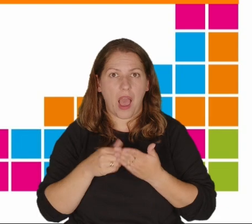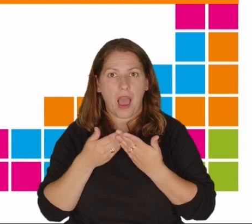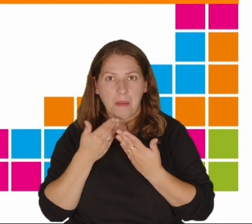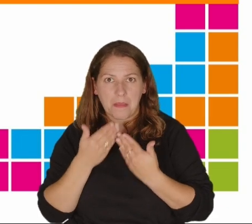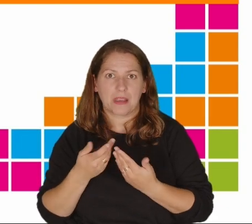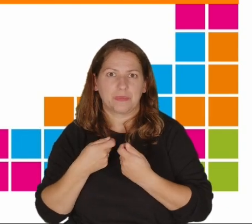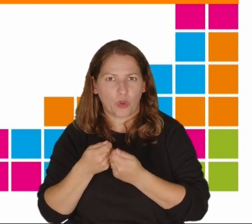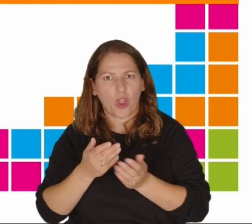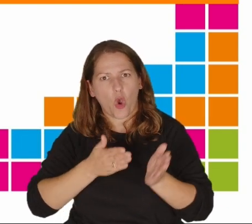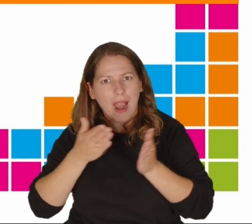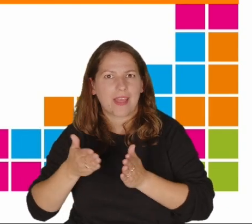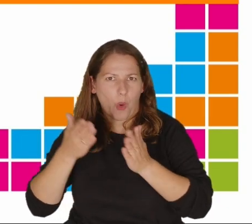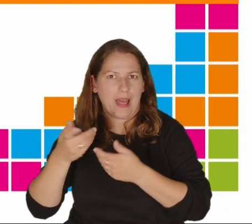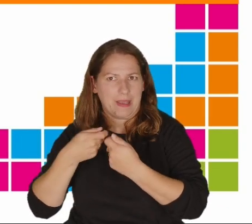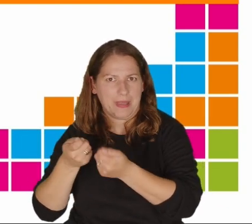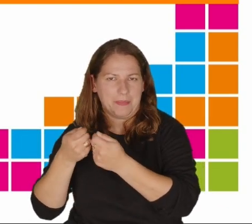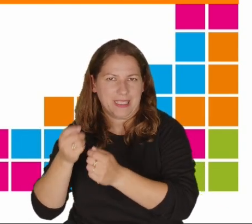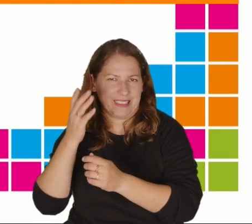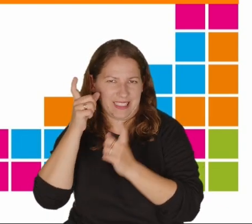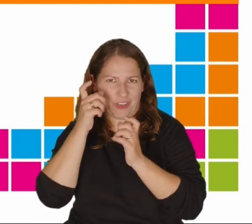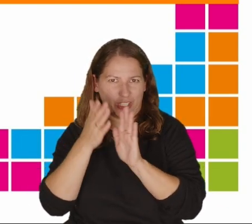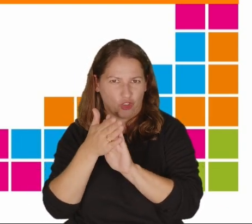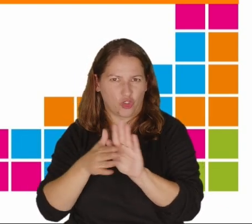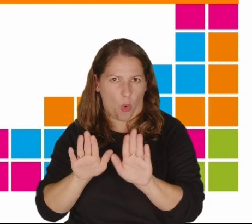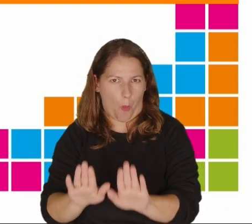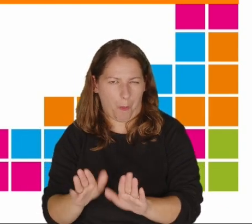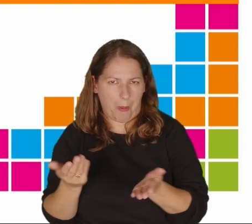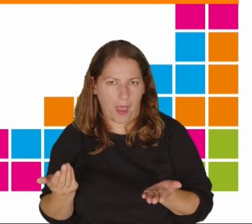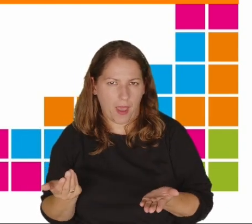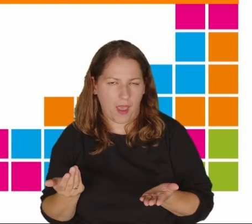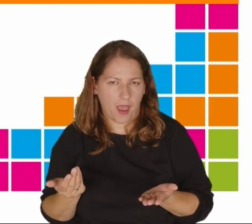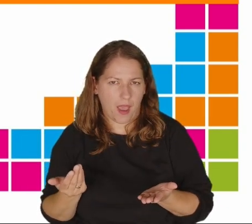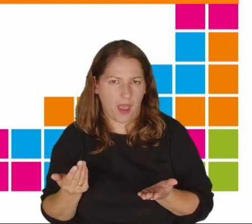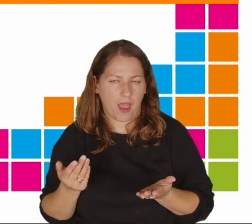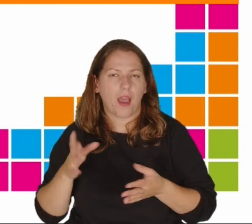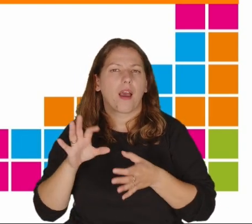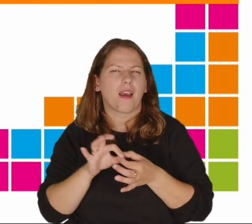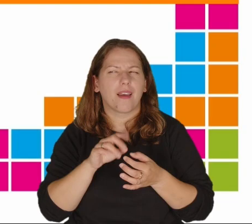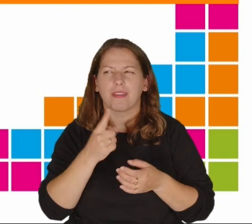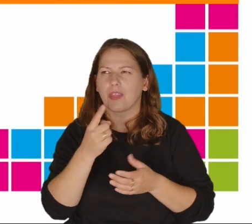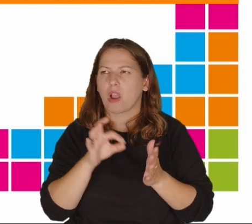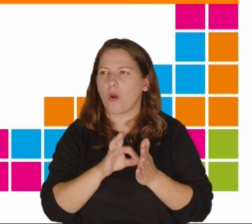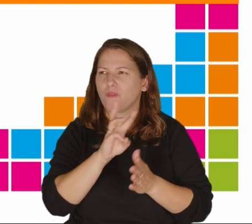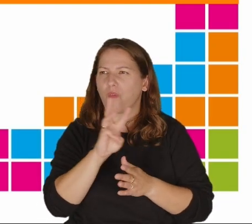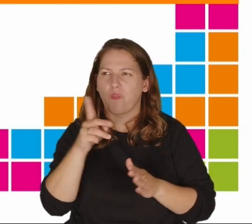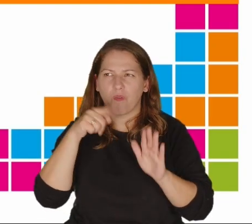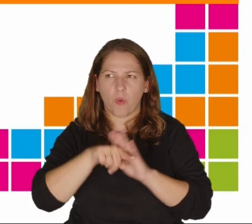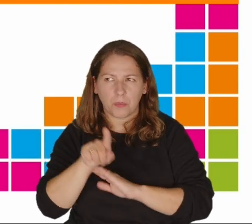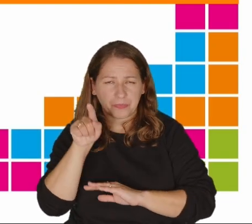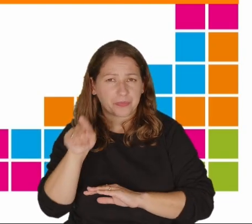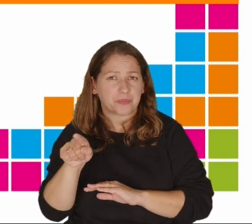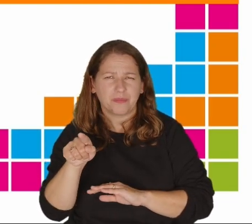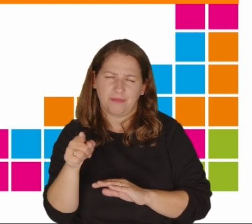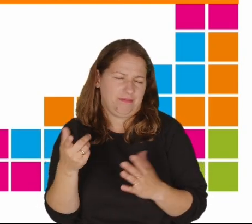do sprzedawania kolejnych zdjęć. Czyli tutaj macie Państwo odniesienie do jednej ze stron, to